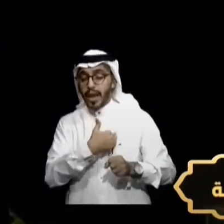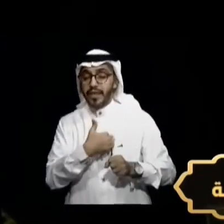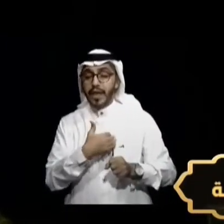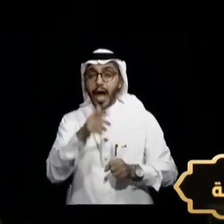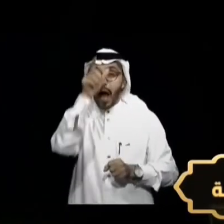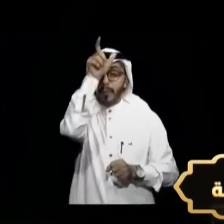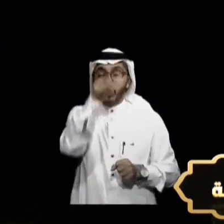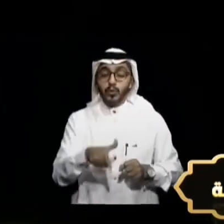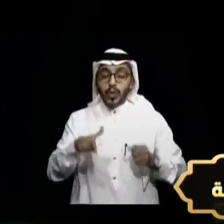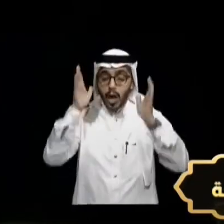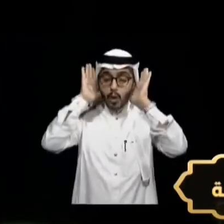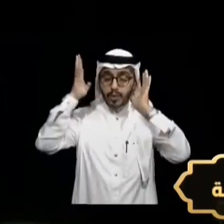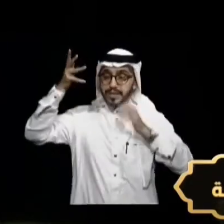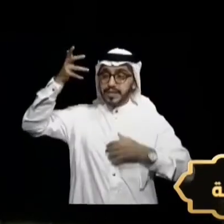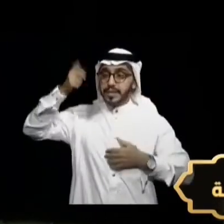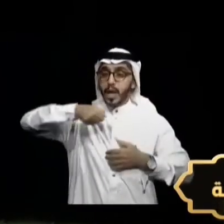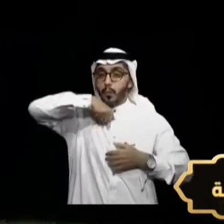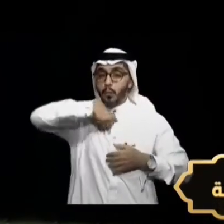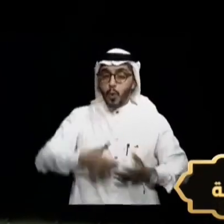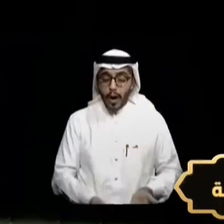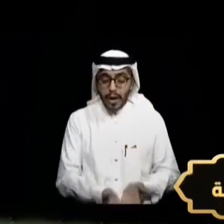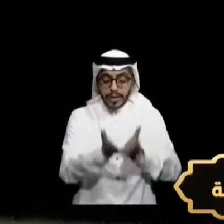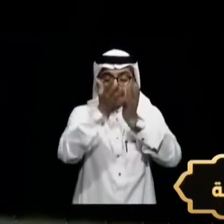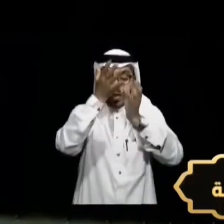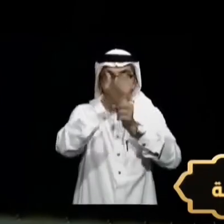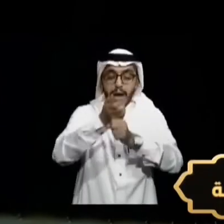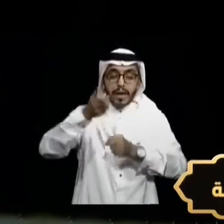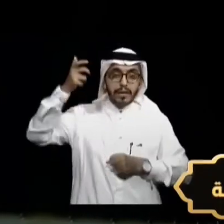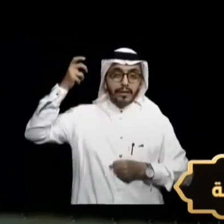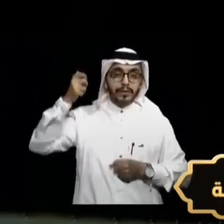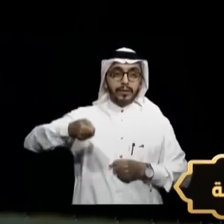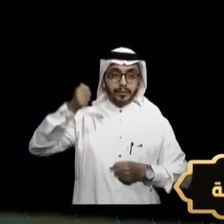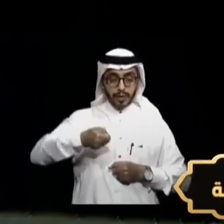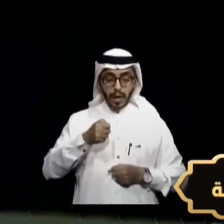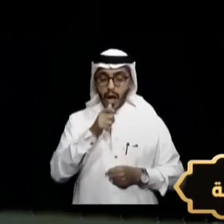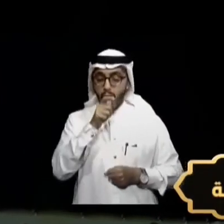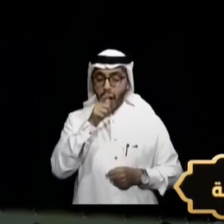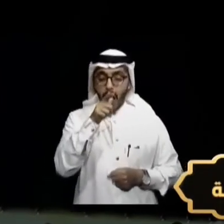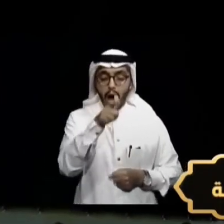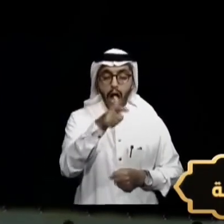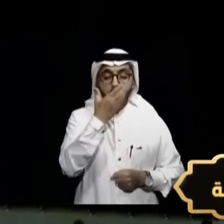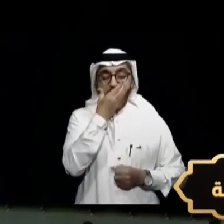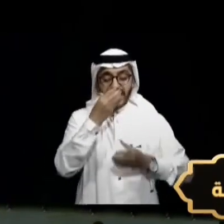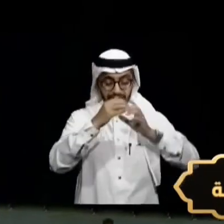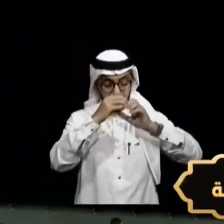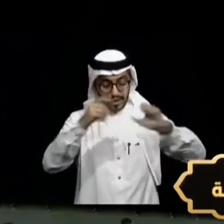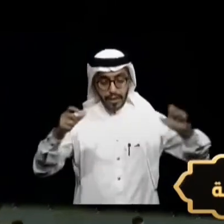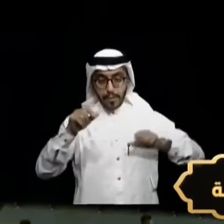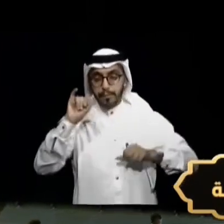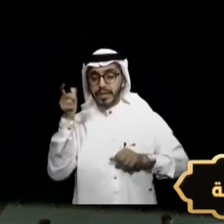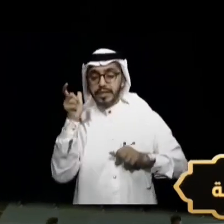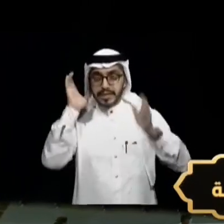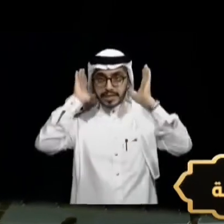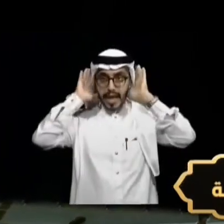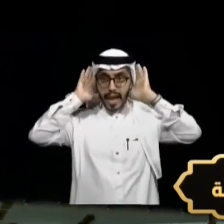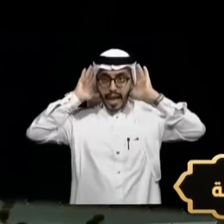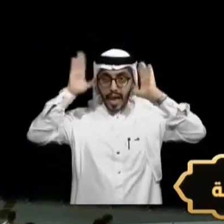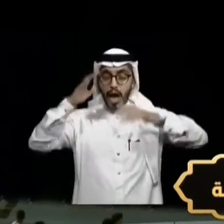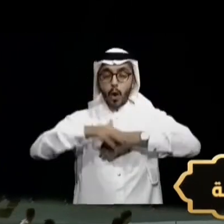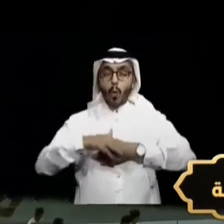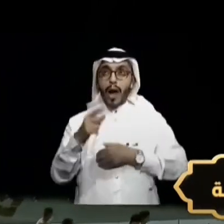أيها الذين آمنوا صلوا عليه وسلموا تسليما. وقال عليه الصلاة والسلام: من صلى علي